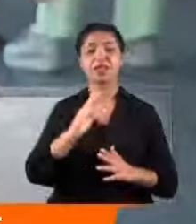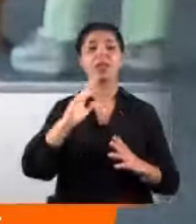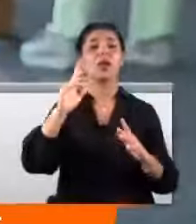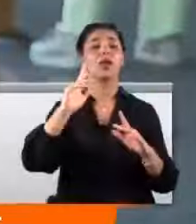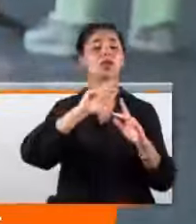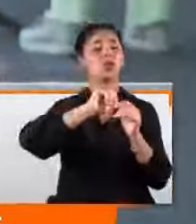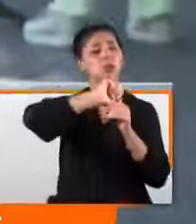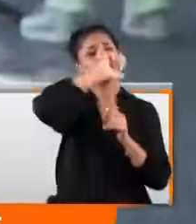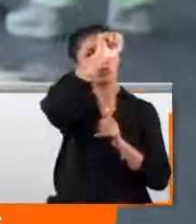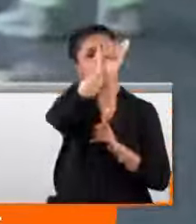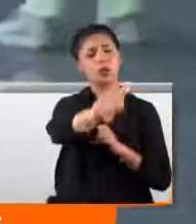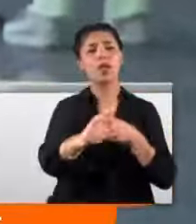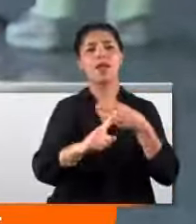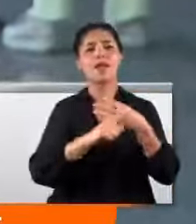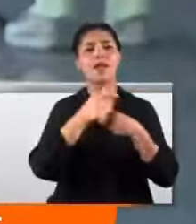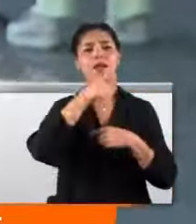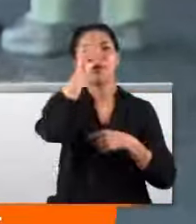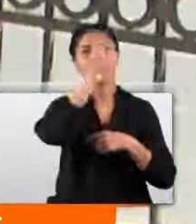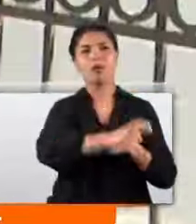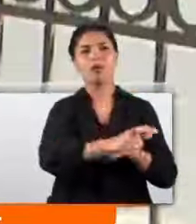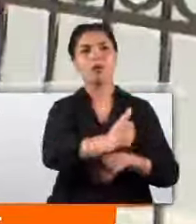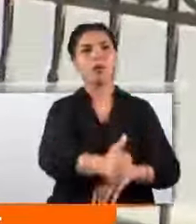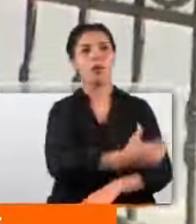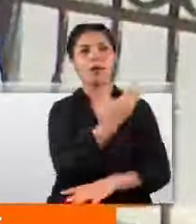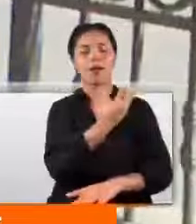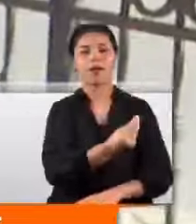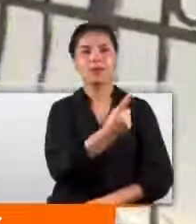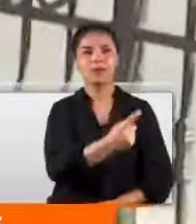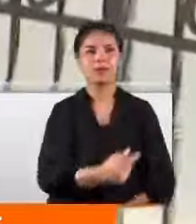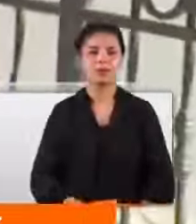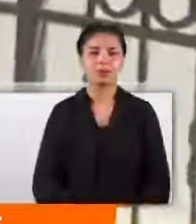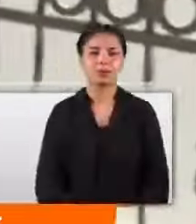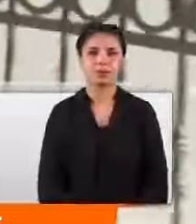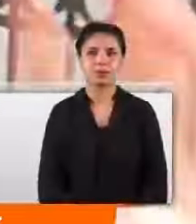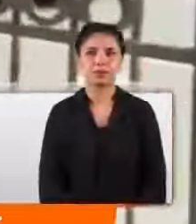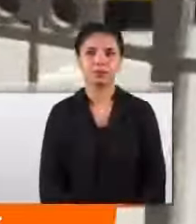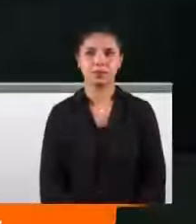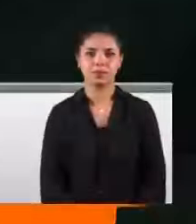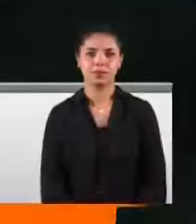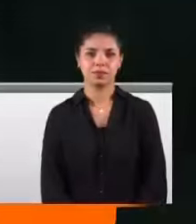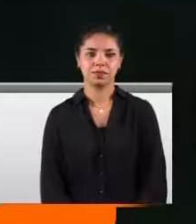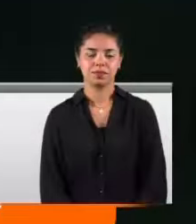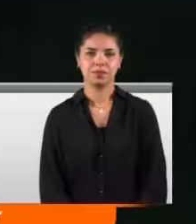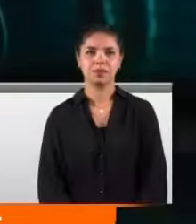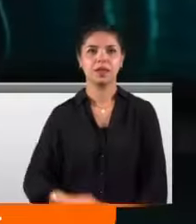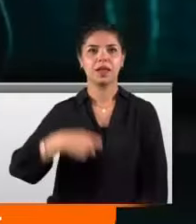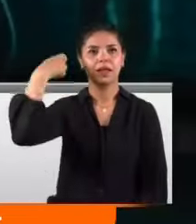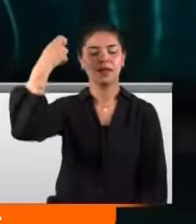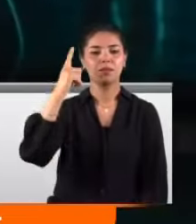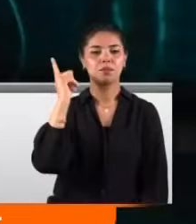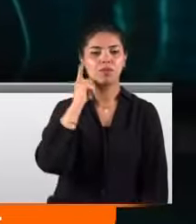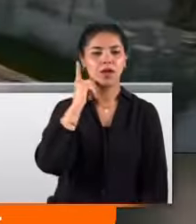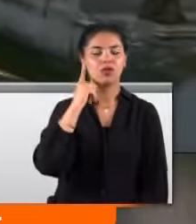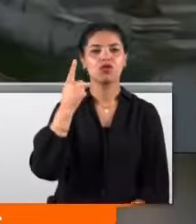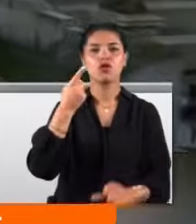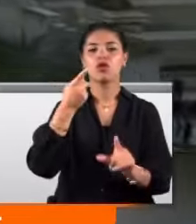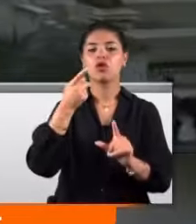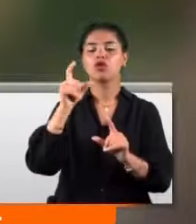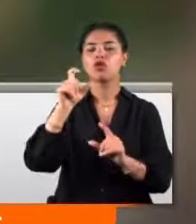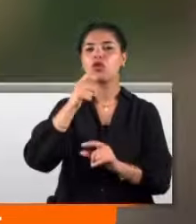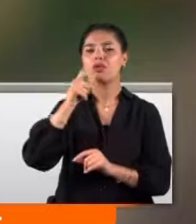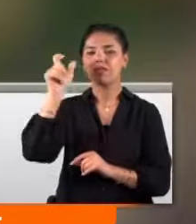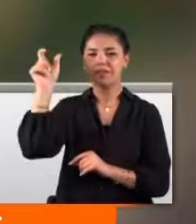okyanus ötesindeki Elon Musk'ı bile etkiledi. İstanbul'a gelmiş hatta Yusuf Dikeç için. Sinemanın fenomen karakteri John Wick'in yerli